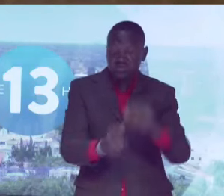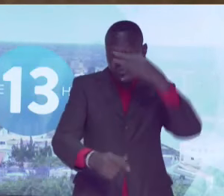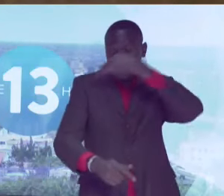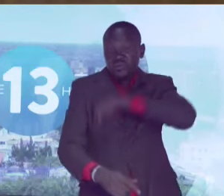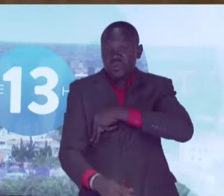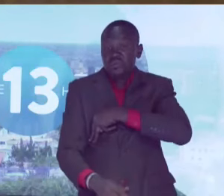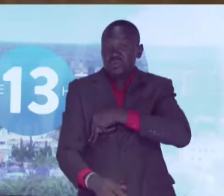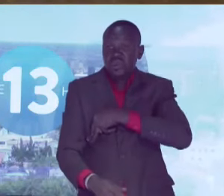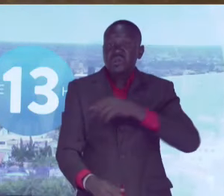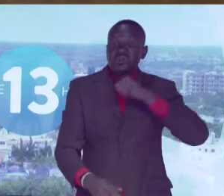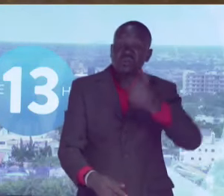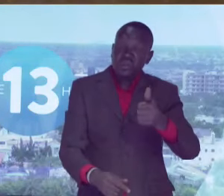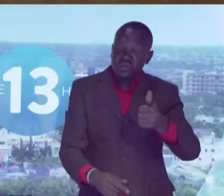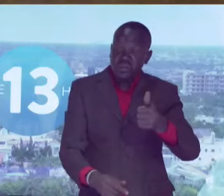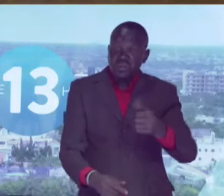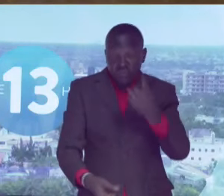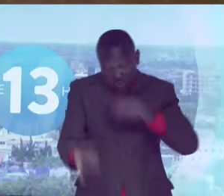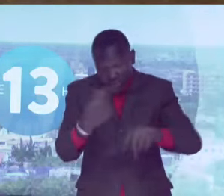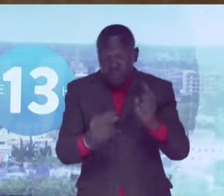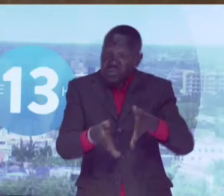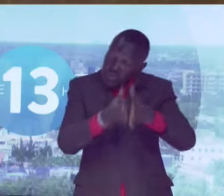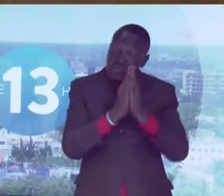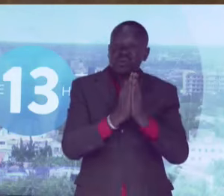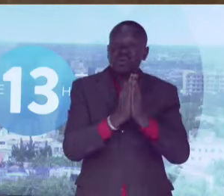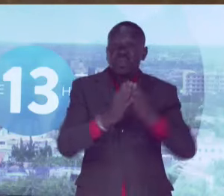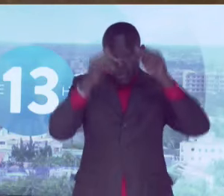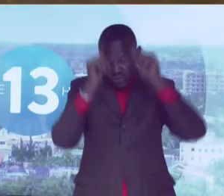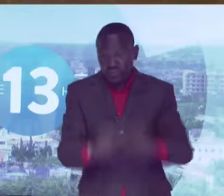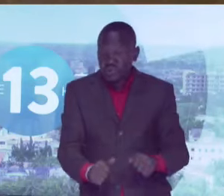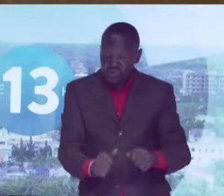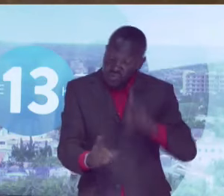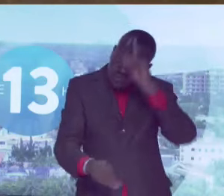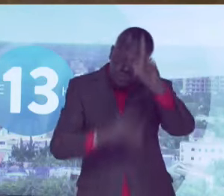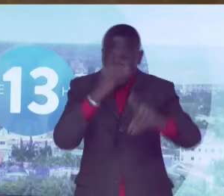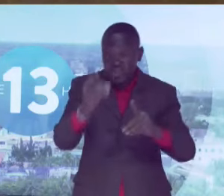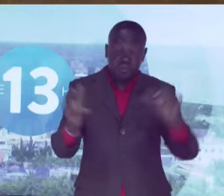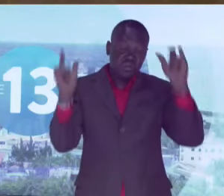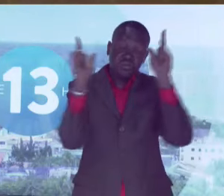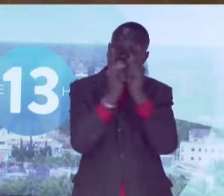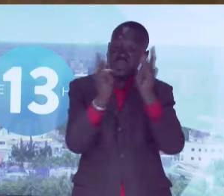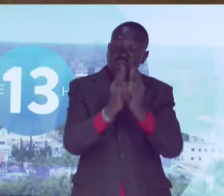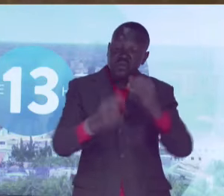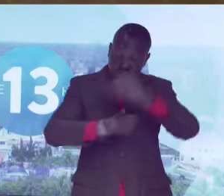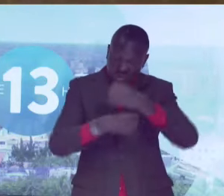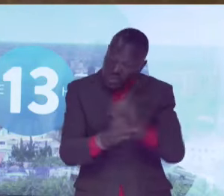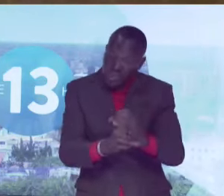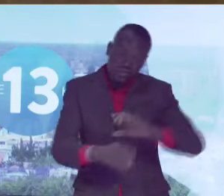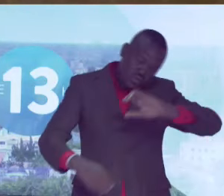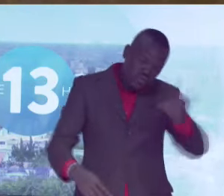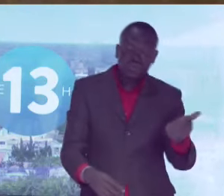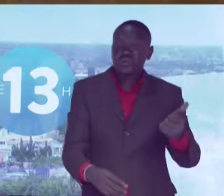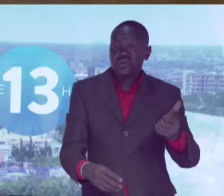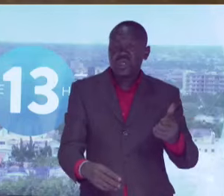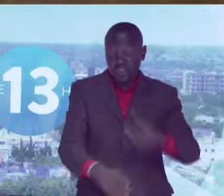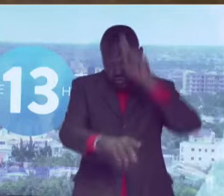pas forcément besoin de venir à l'arrière pour demander quoi que ce soit. Ils peuvent déplacer certains détachements ou créer d'autres. C'est eux qui repositionnent pour savoir quel,